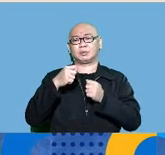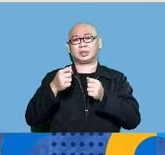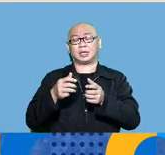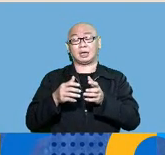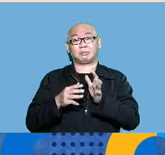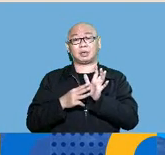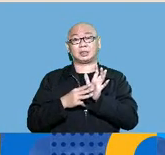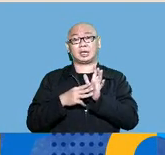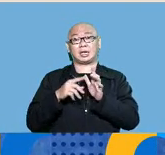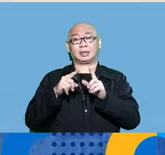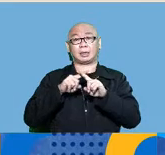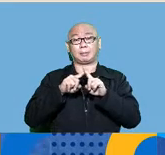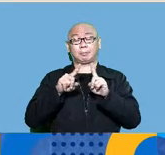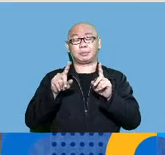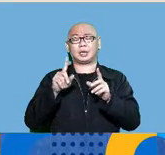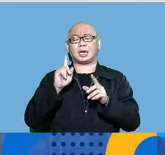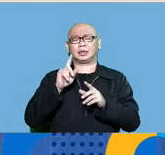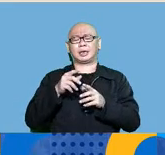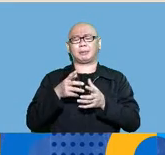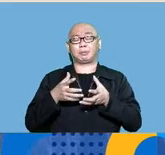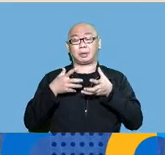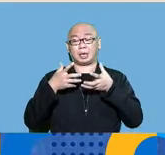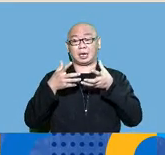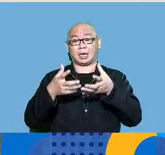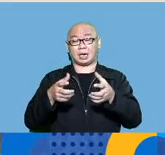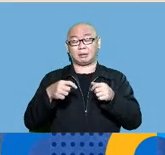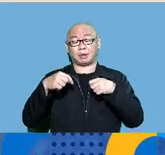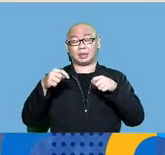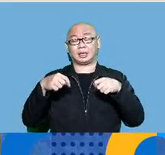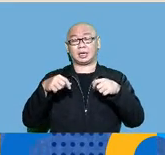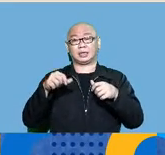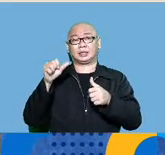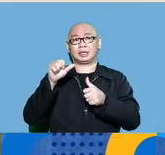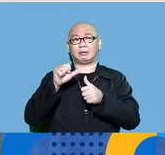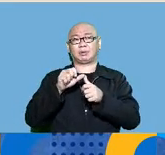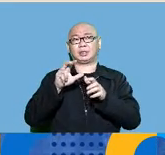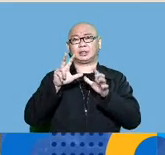tetapi juga ada pembekalan materi sampai